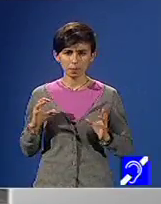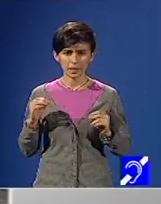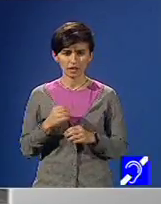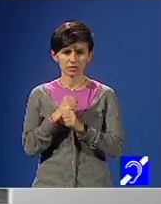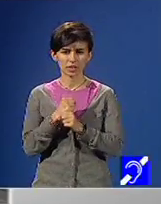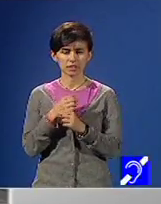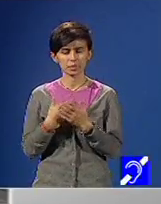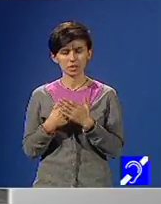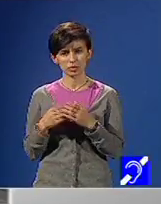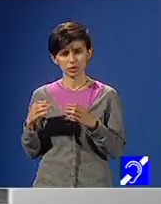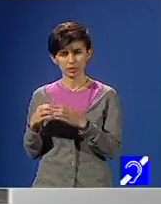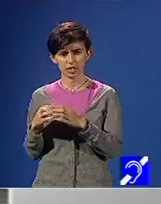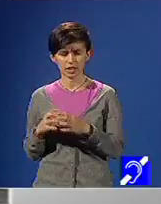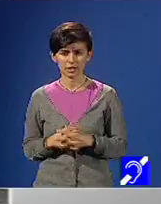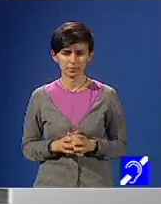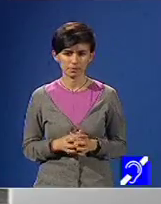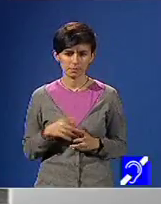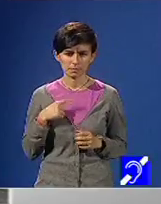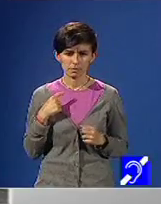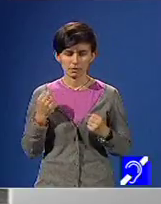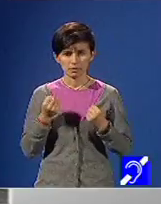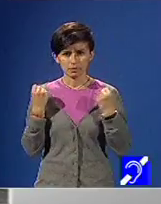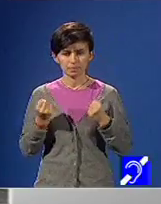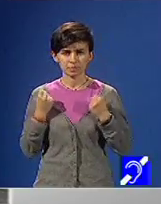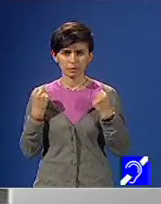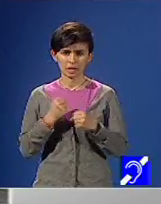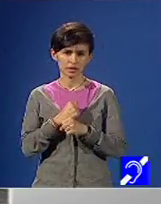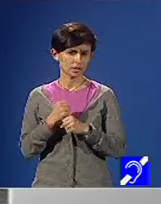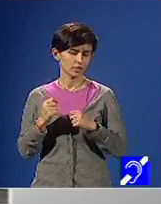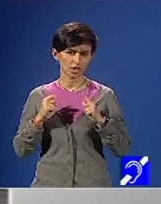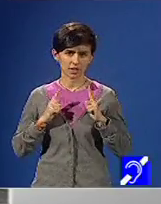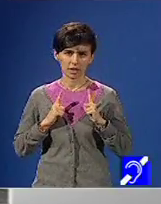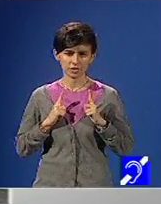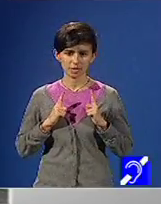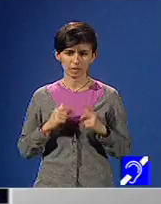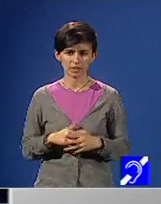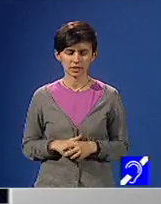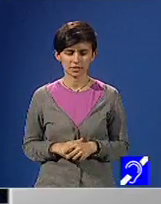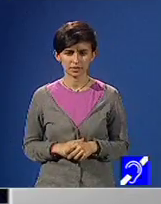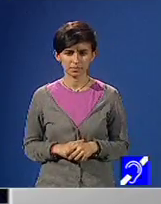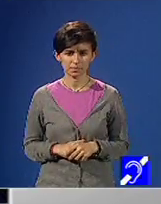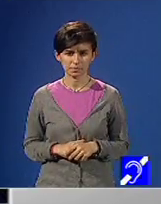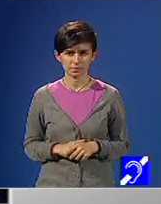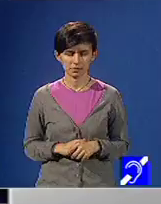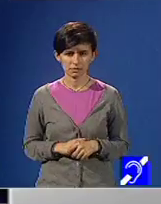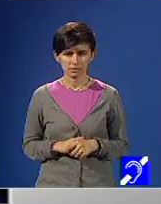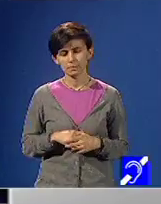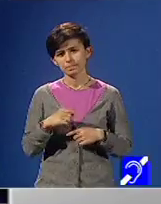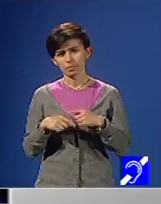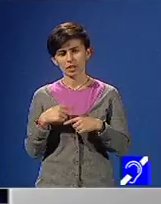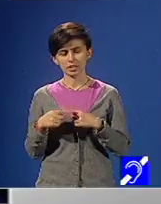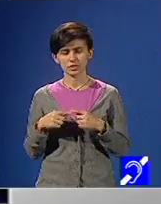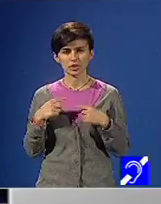Este o activitate extrem de așteptată Se derulează